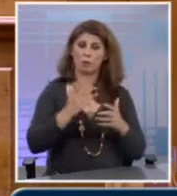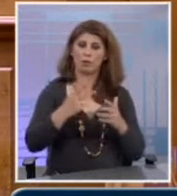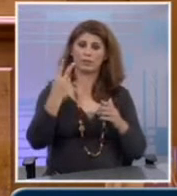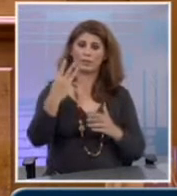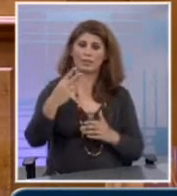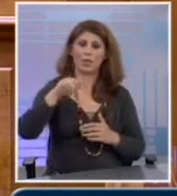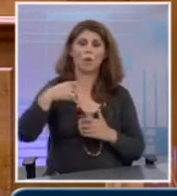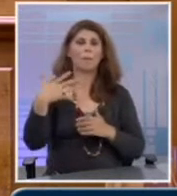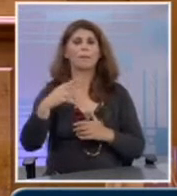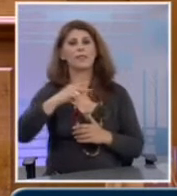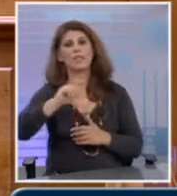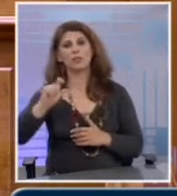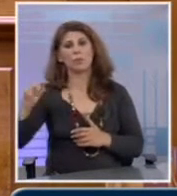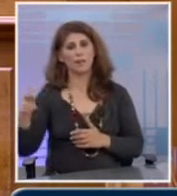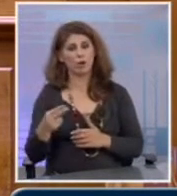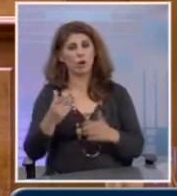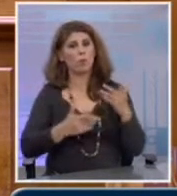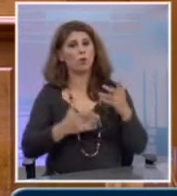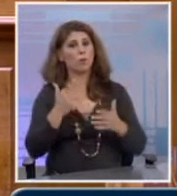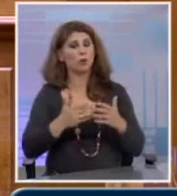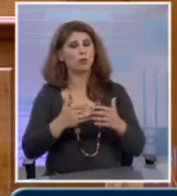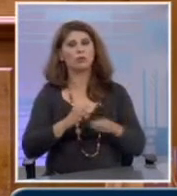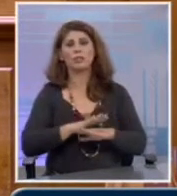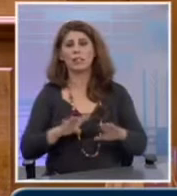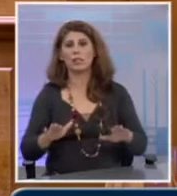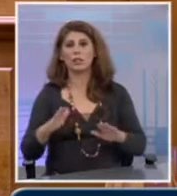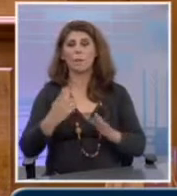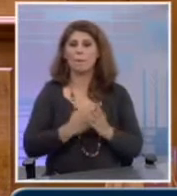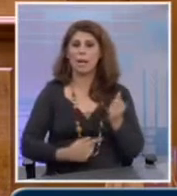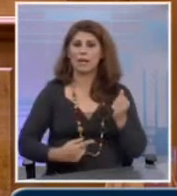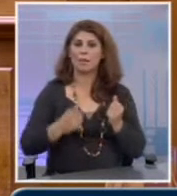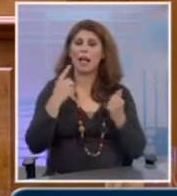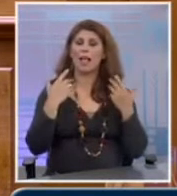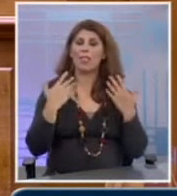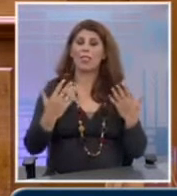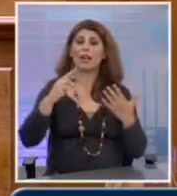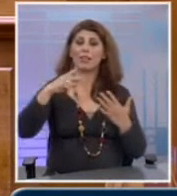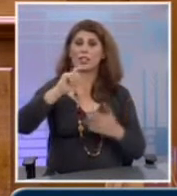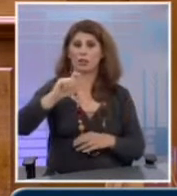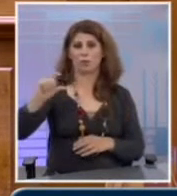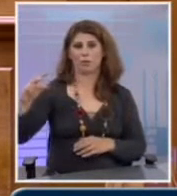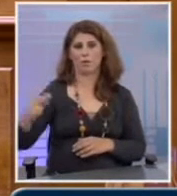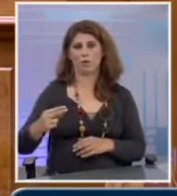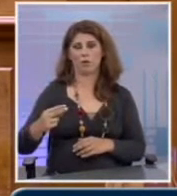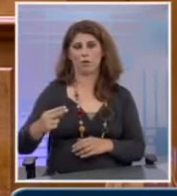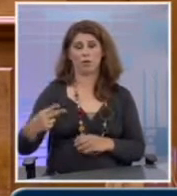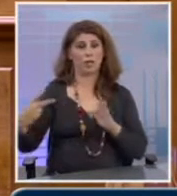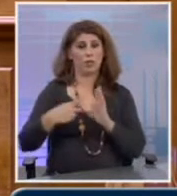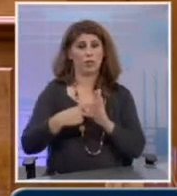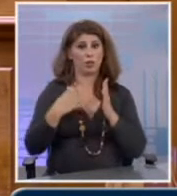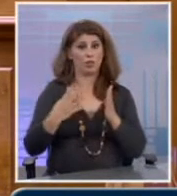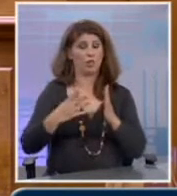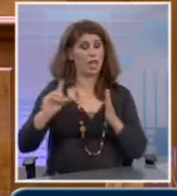3,5 δισεκατομμυρίων ευρώ. Ο προϋπολογισμός έκλεισε με έλλειμμα 10 δισεκατομμυρίων ευρώ. Το 2009